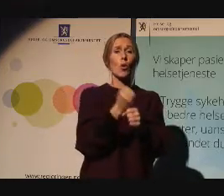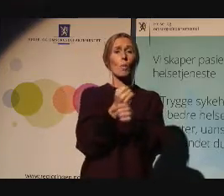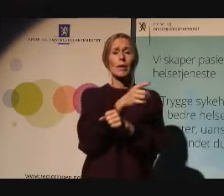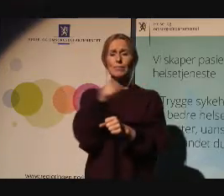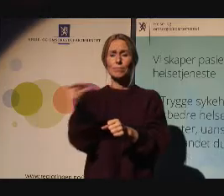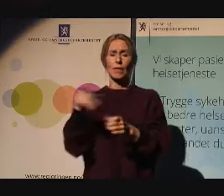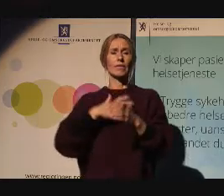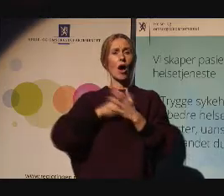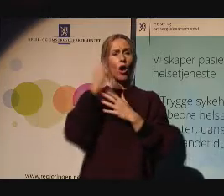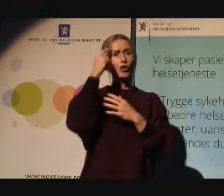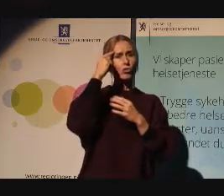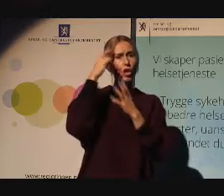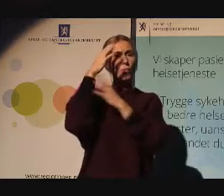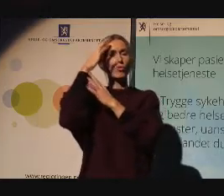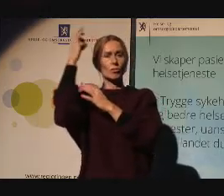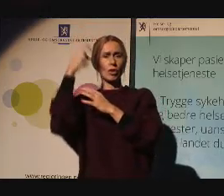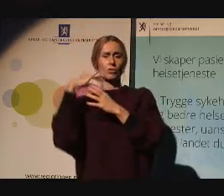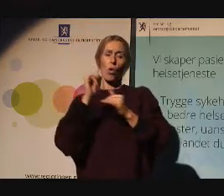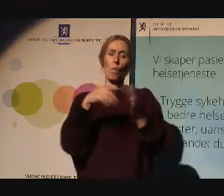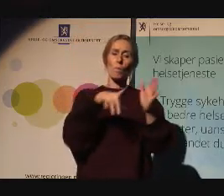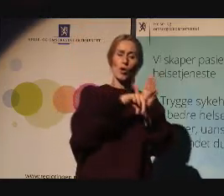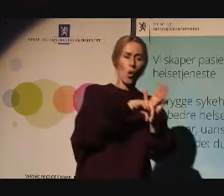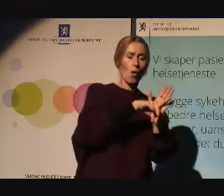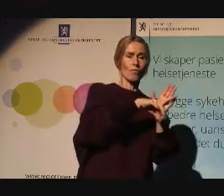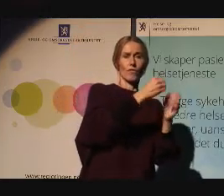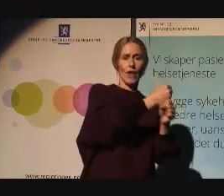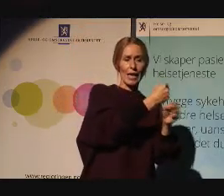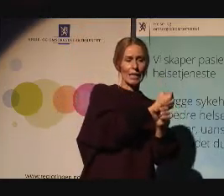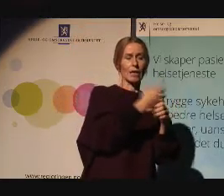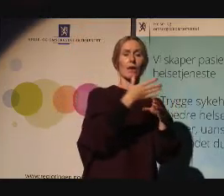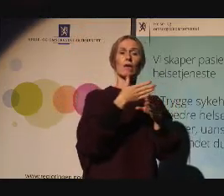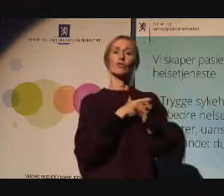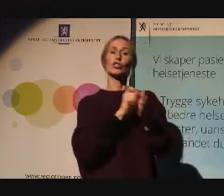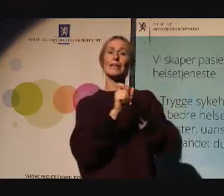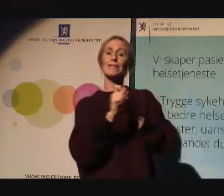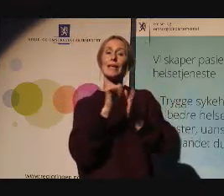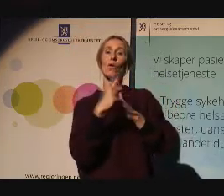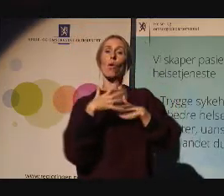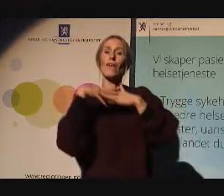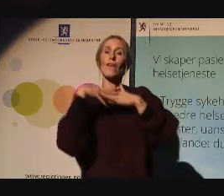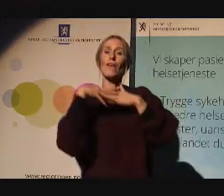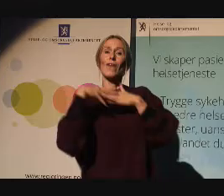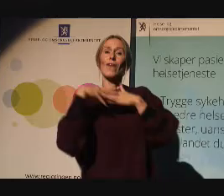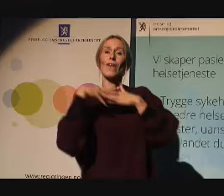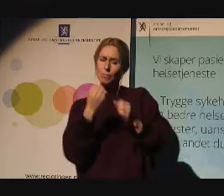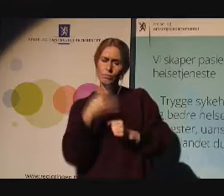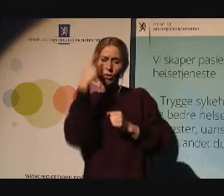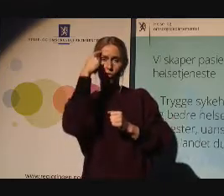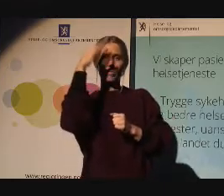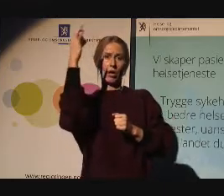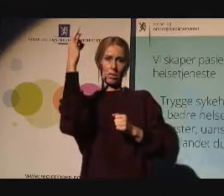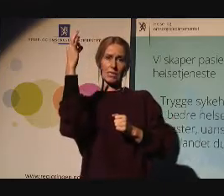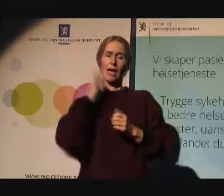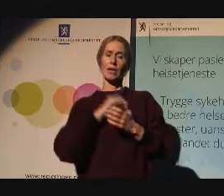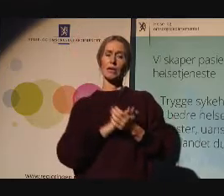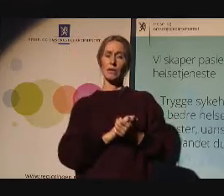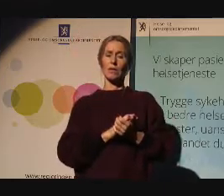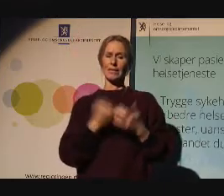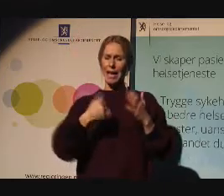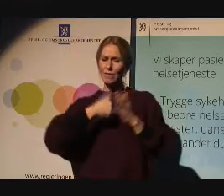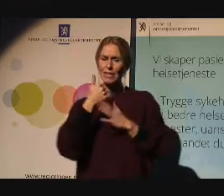og kompetanse om lovverk, forskrifter og veiledere. Det viktig å ha kompetanse om